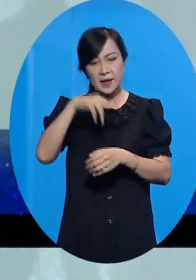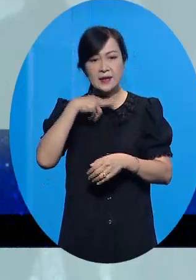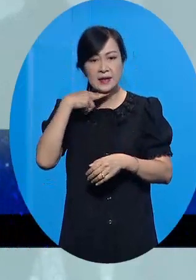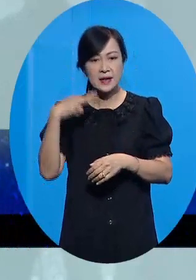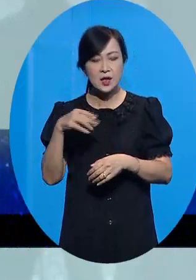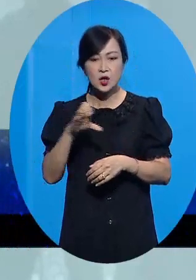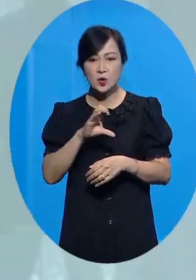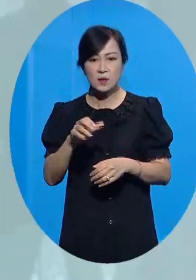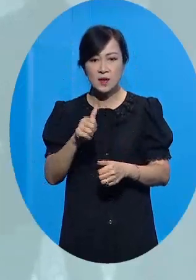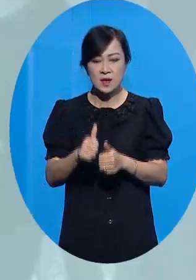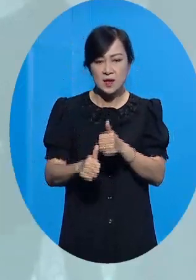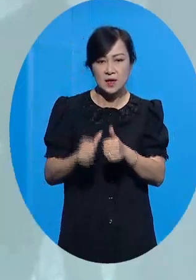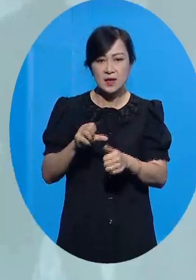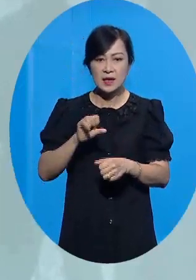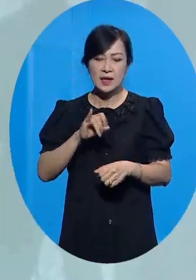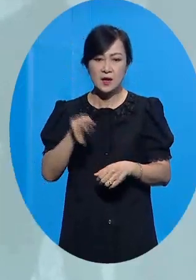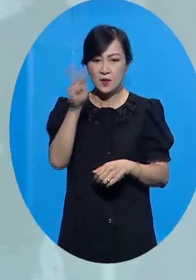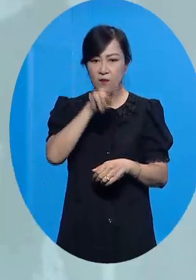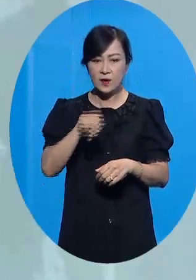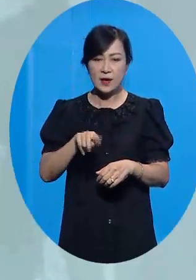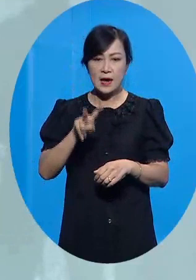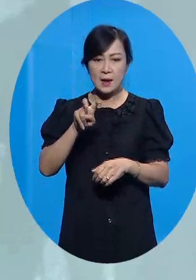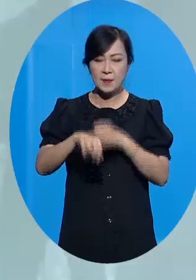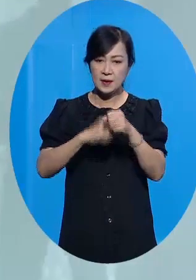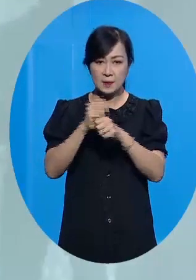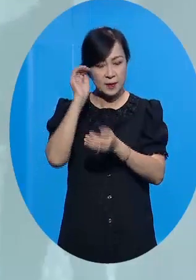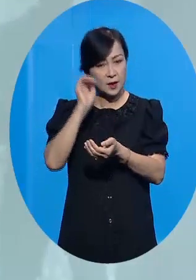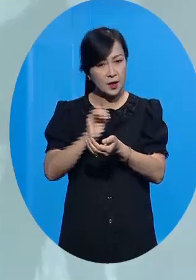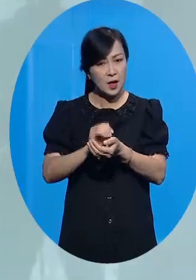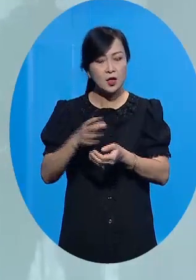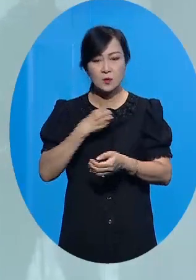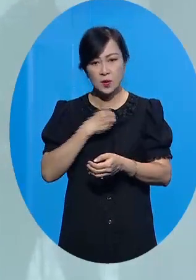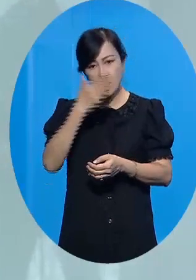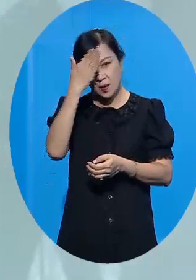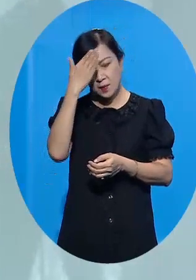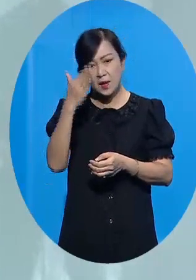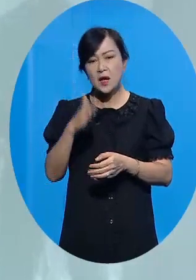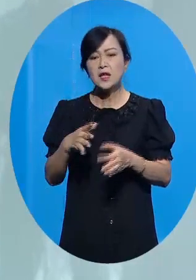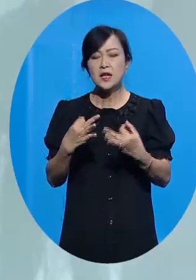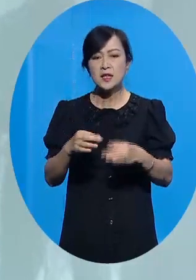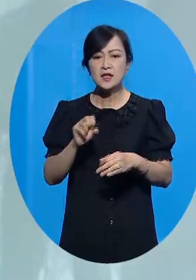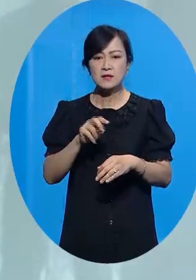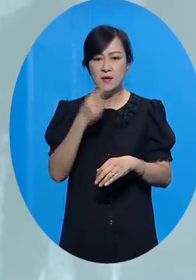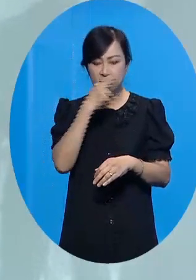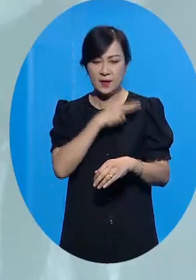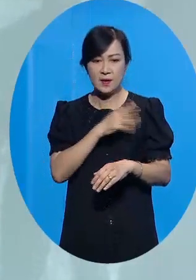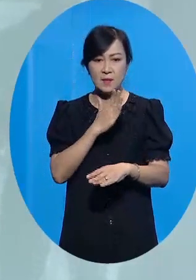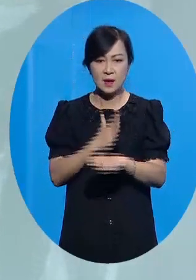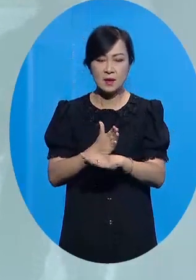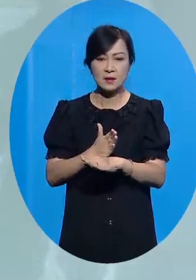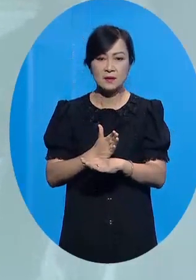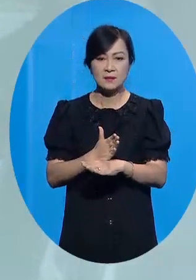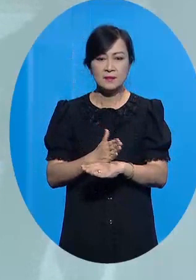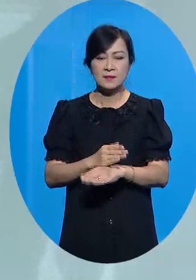và chuẩn bị thi IELTS ở Việt Nam. Trong 20 năm kinh nghiệm ấy, chúng tôi nắm rõ những điều sinh viên Việt Nam cần để đạt IELTS.